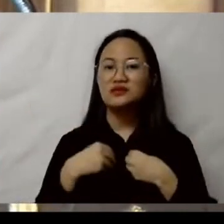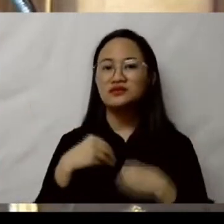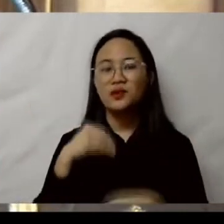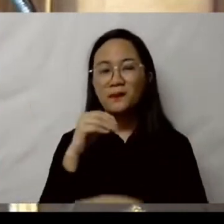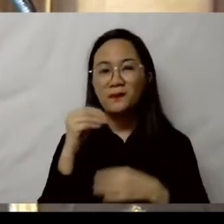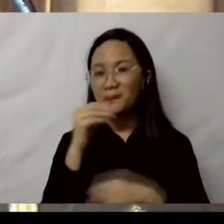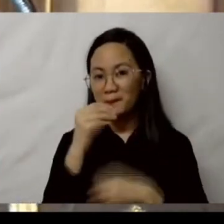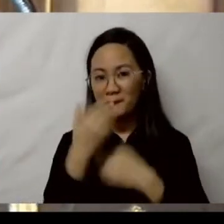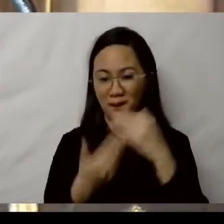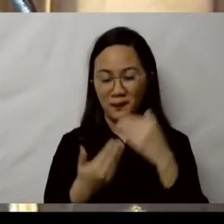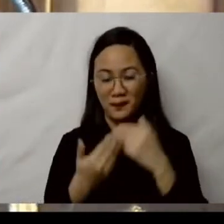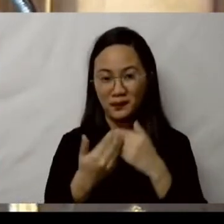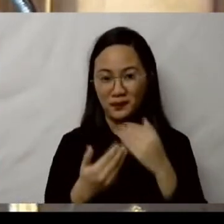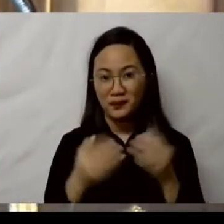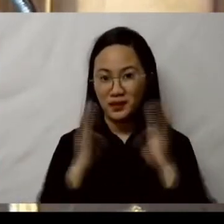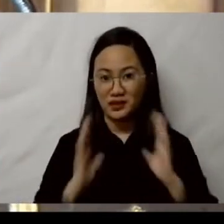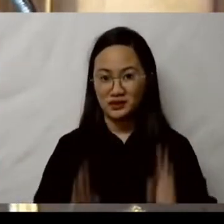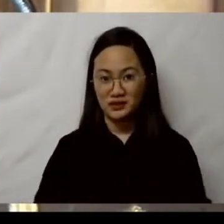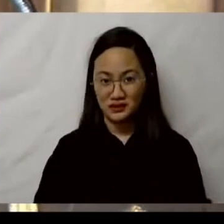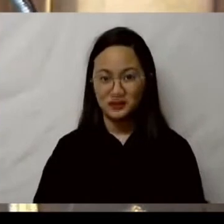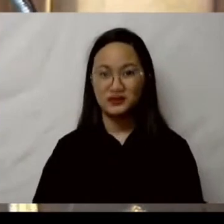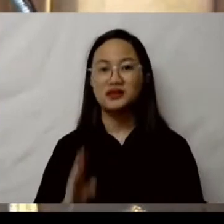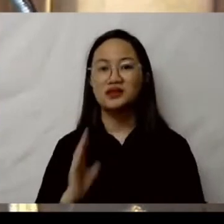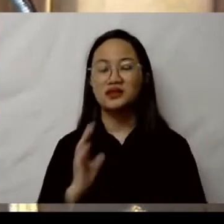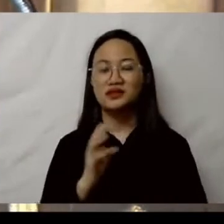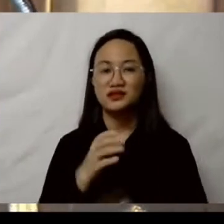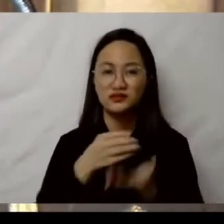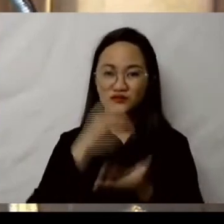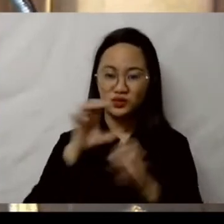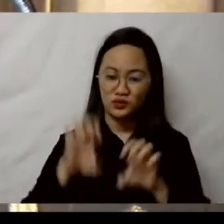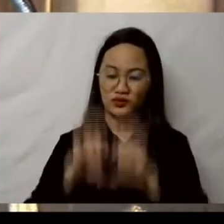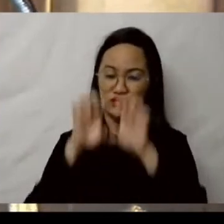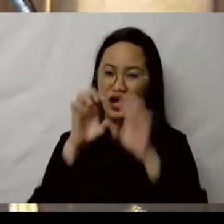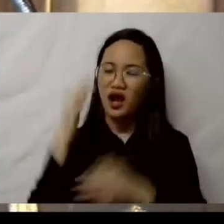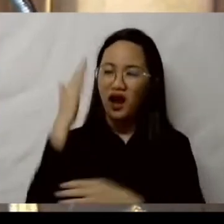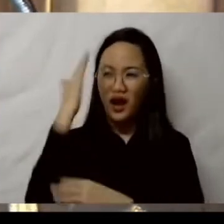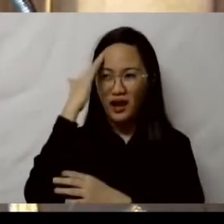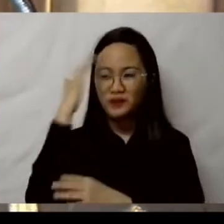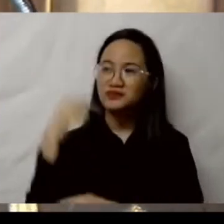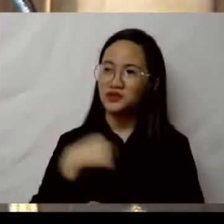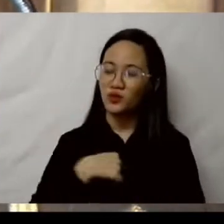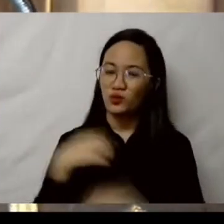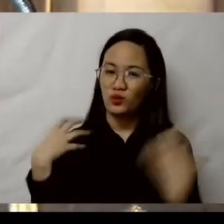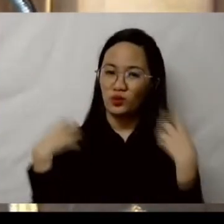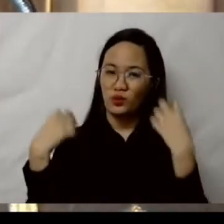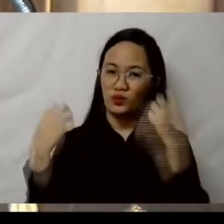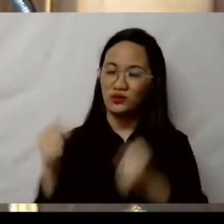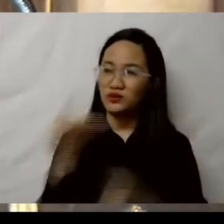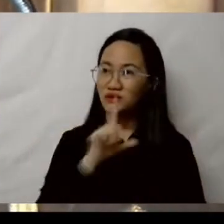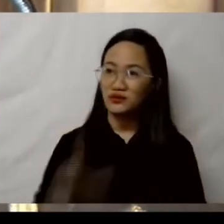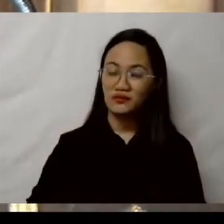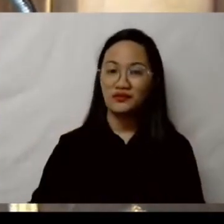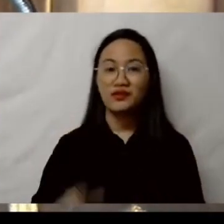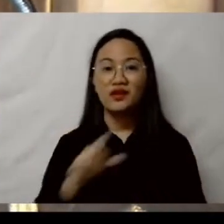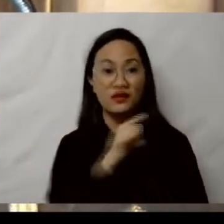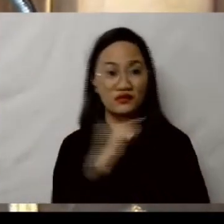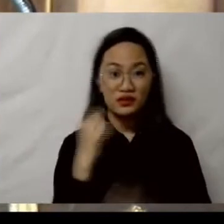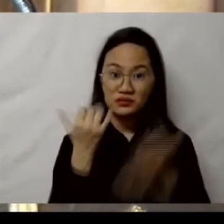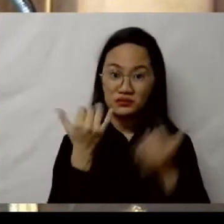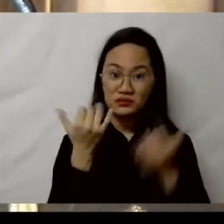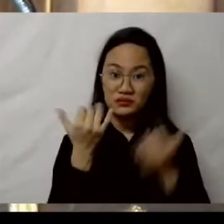Alam ko pagagalingin mo ako, Panginoon. Alam ko pagagalingin mo ako, Panginoon. And Father, it's now 50 years plus. 50